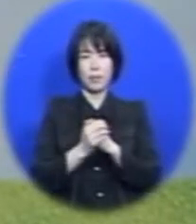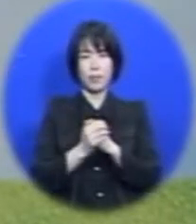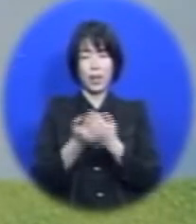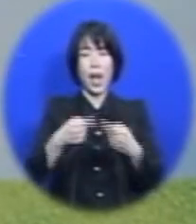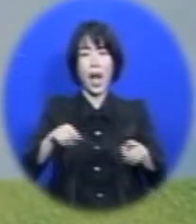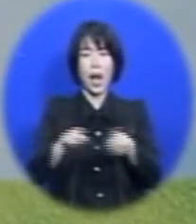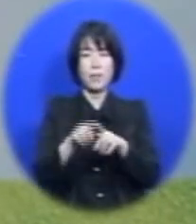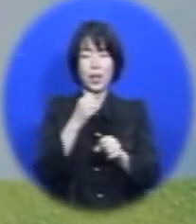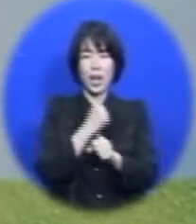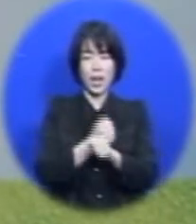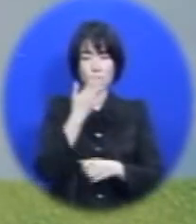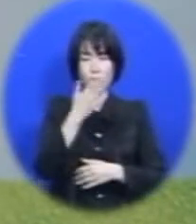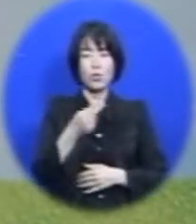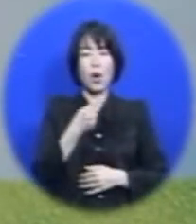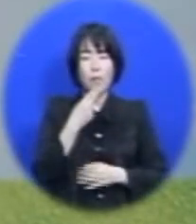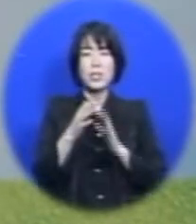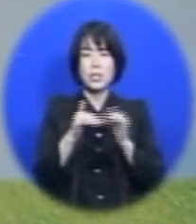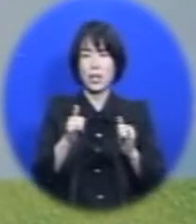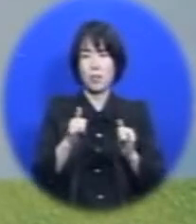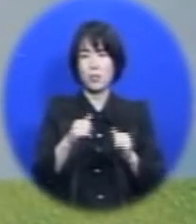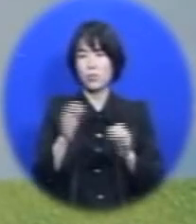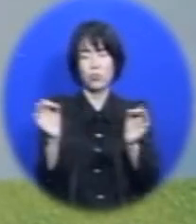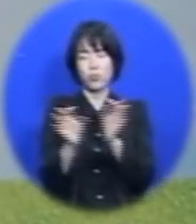함께 하실 수 없는 사람은 없습니다.